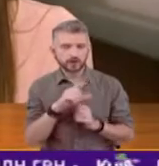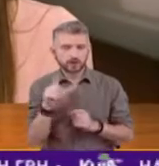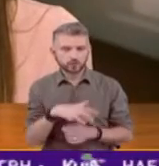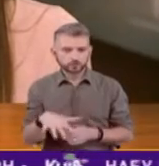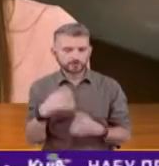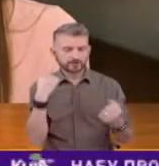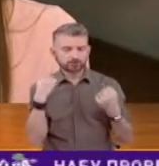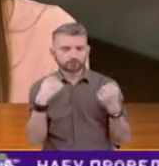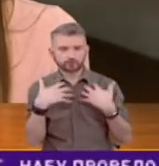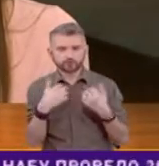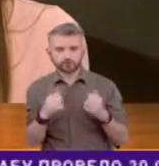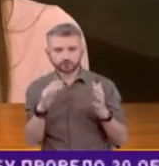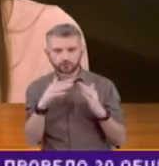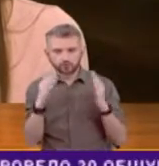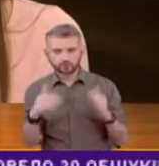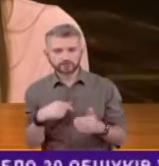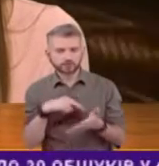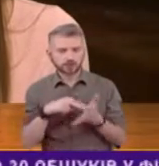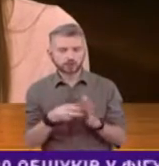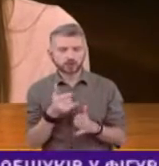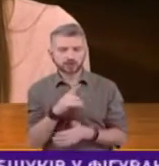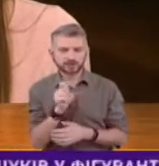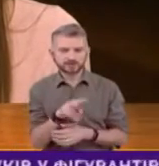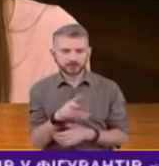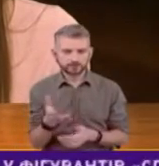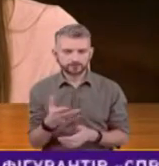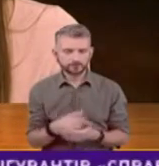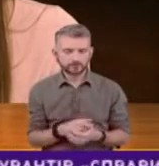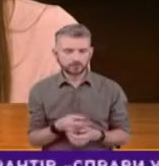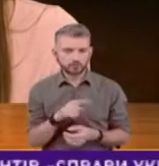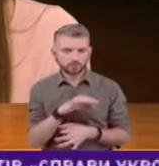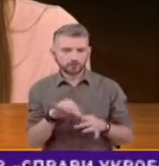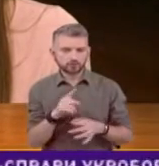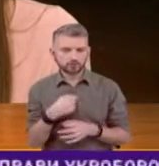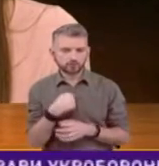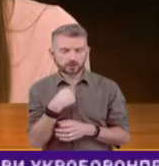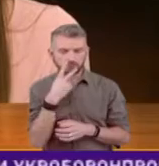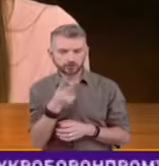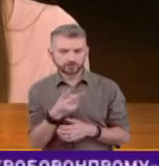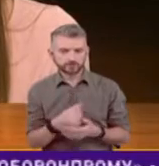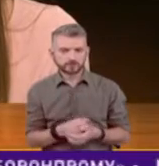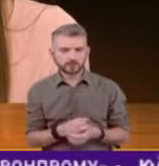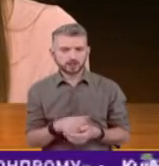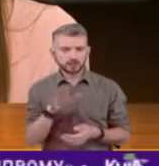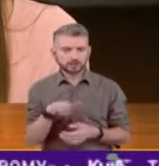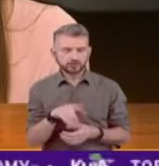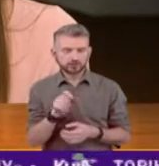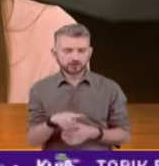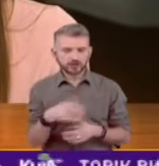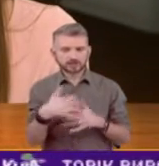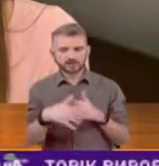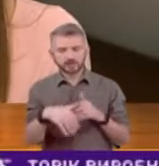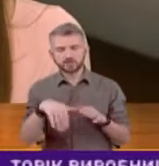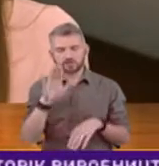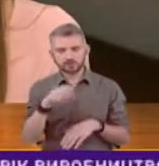він планує кілька залів, як я пам'ятаю, ну, по тим проектам, що я дивив, по проектним можливостям, навіть нижній зал має бути середній і